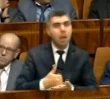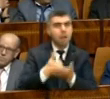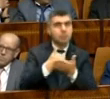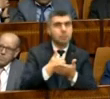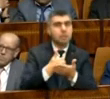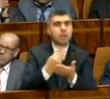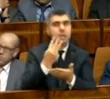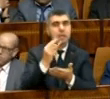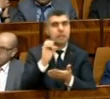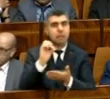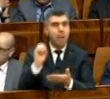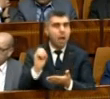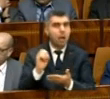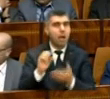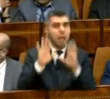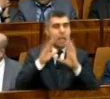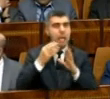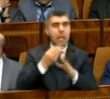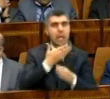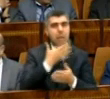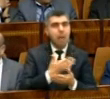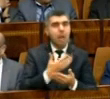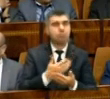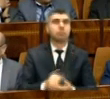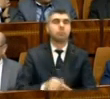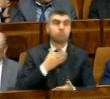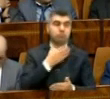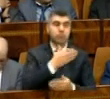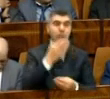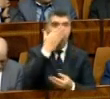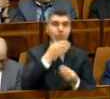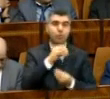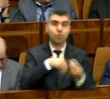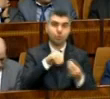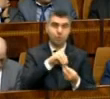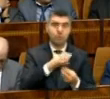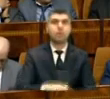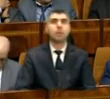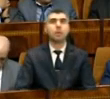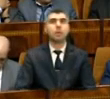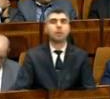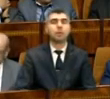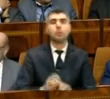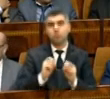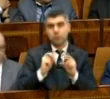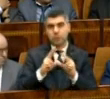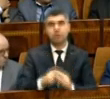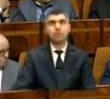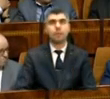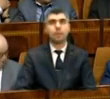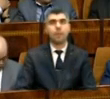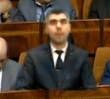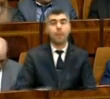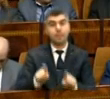ديال 300 مرشد في حقيقه يعني شيء جميل، ولكن سيد الوزير هذه الفئه